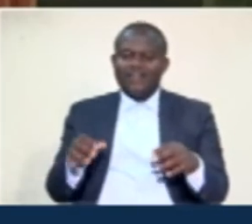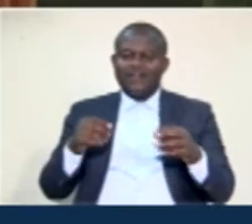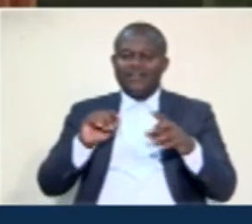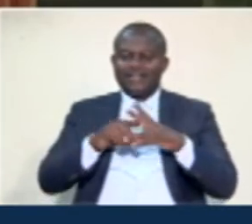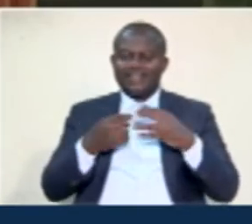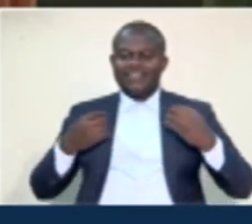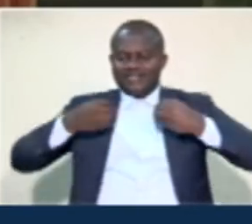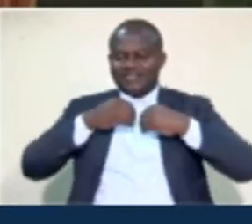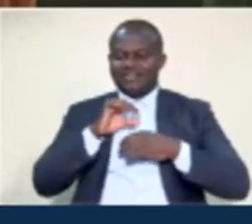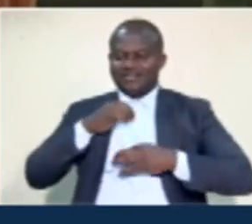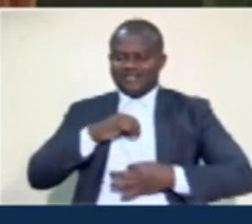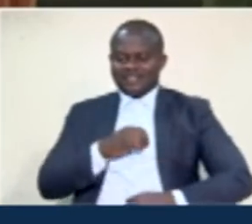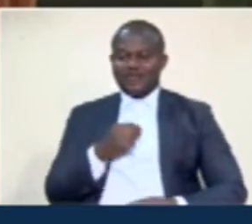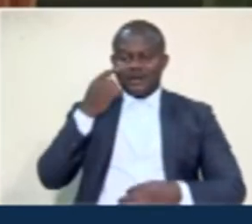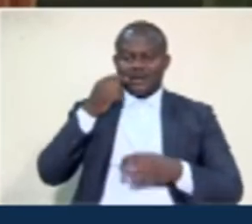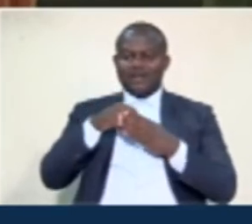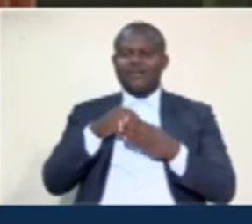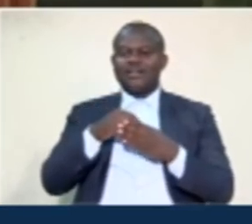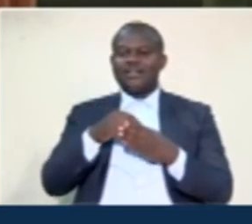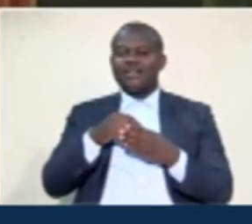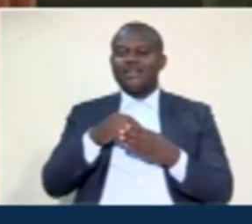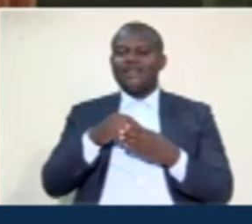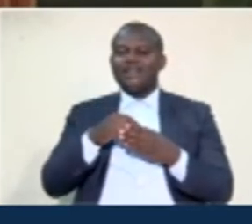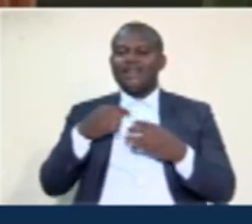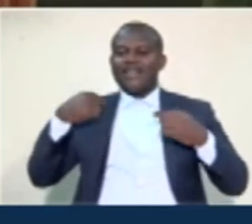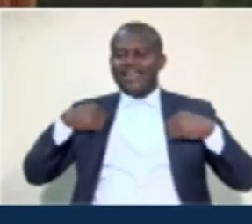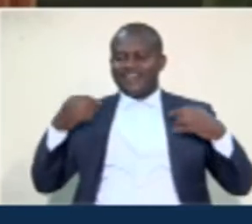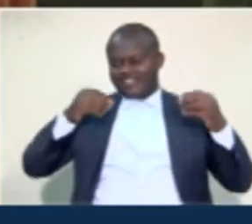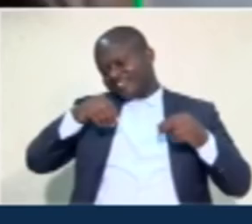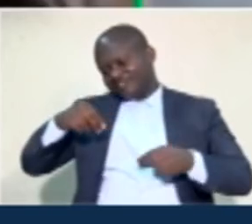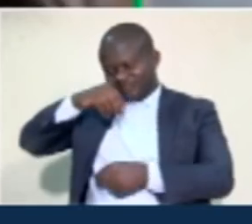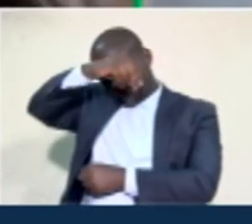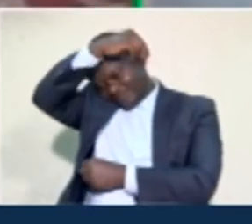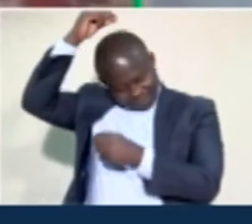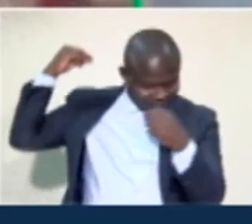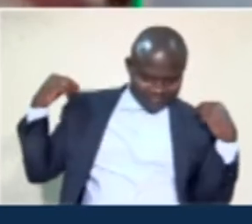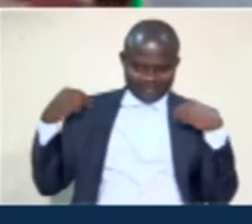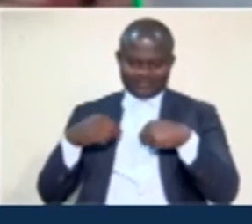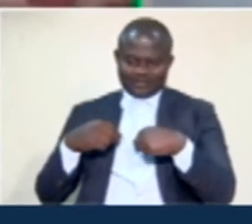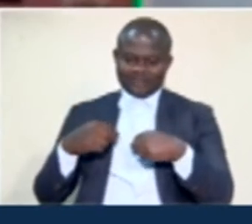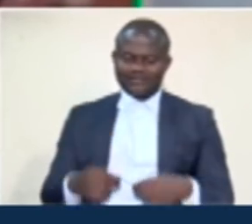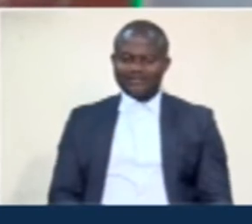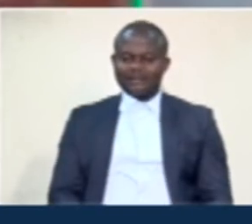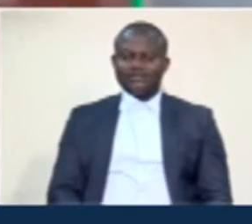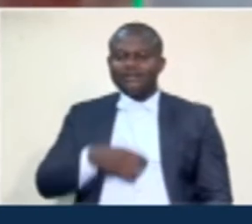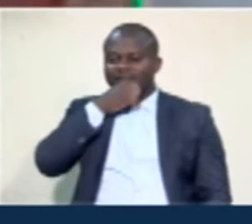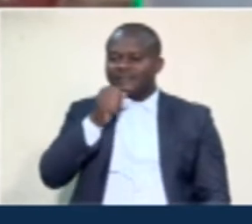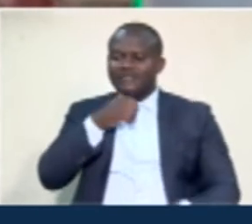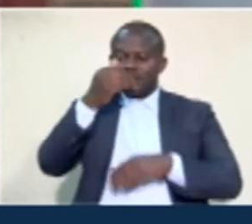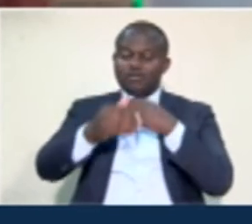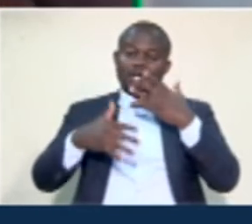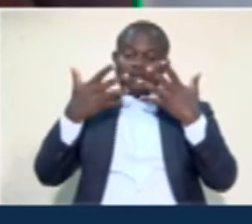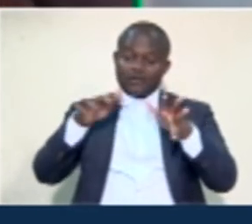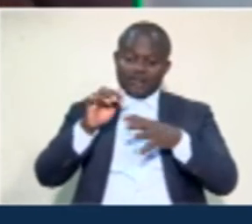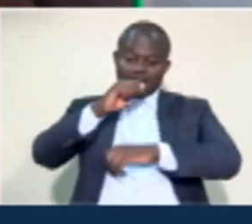amashati ugasanga umusore aha ibifungo yahashyize mu mugongo. Umusaza Ezra Mpyisi nyuma yo kurangiza